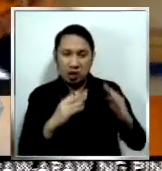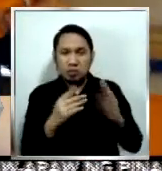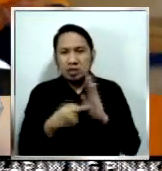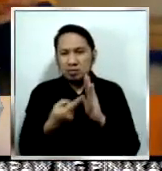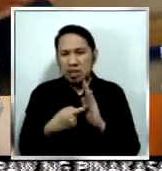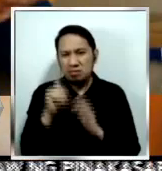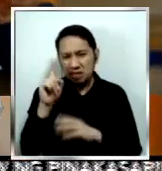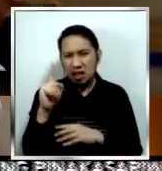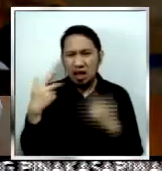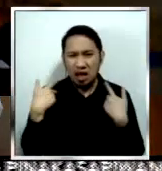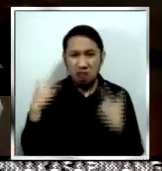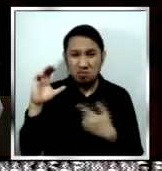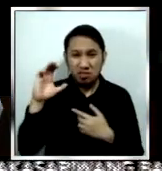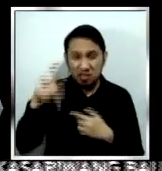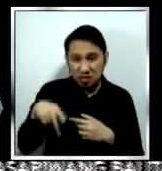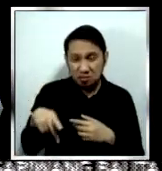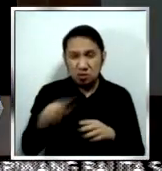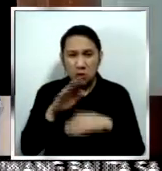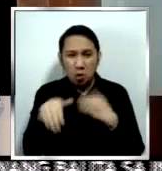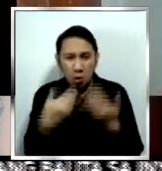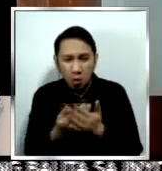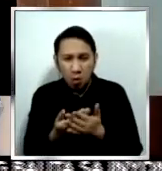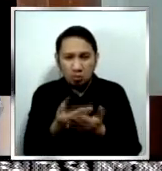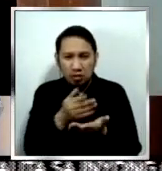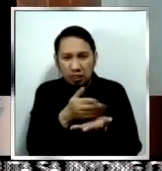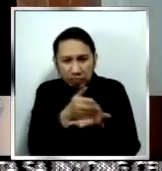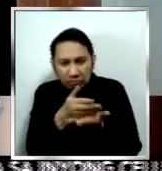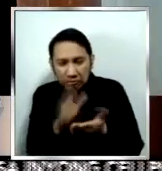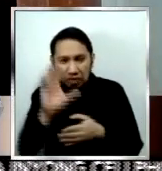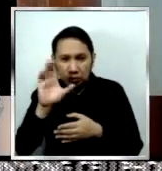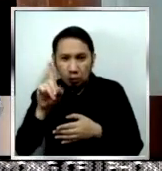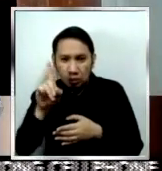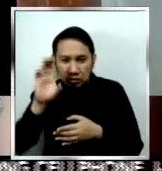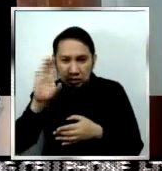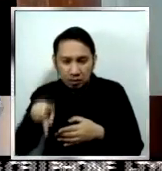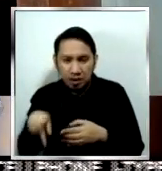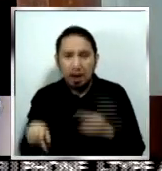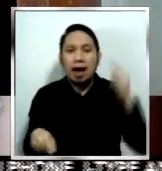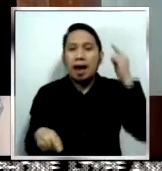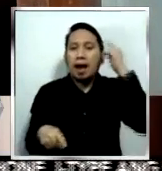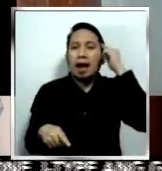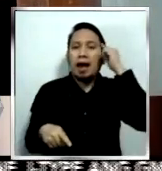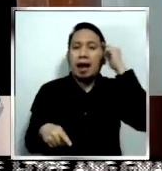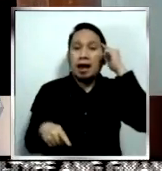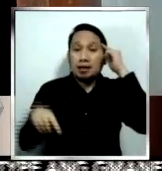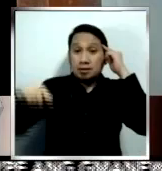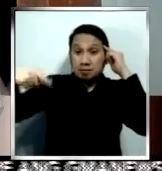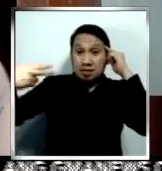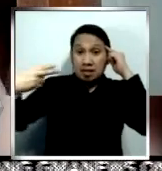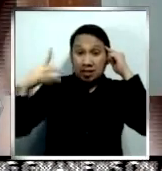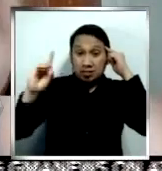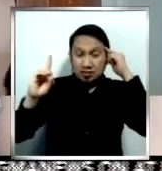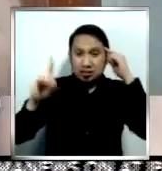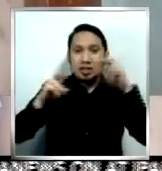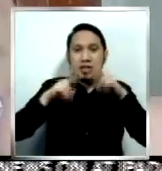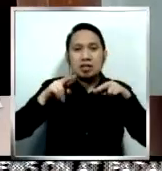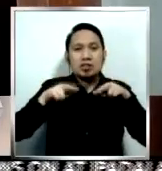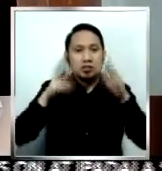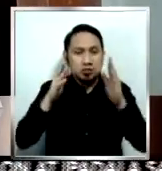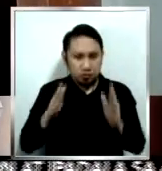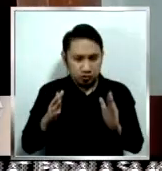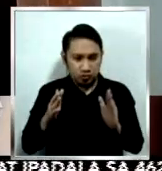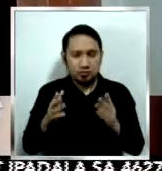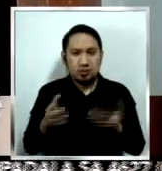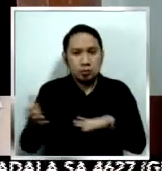cellphone at lahat doon na rin natitigang. Agosto. Kaya naisip ng PhD researcher na si Giselle Sensoro ang paglikom